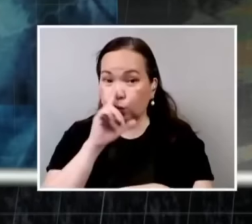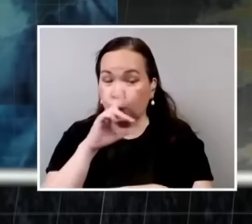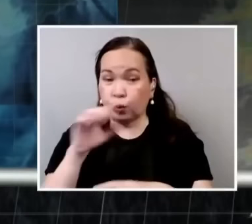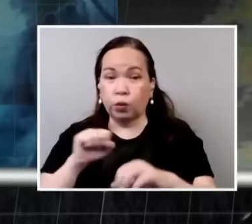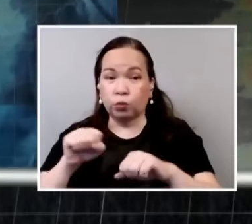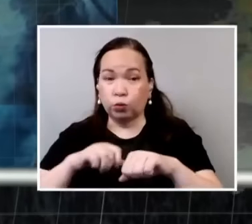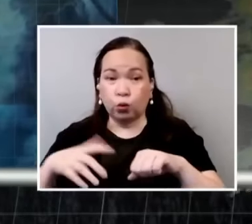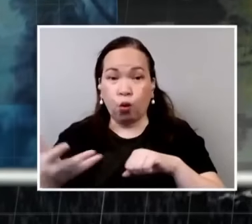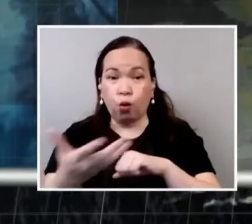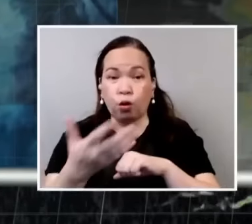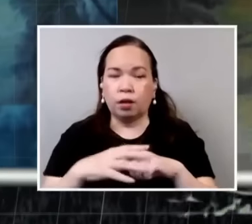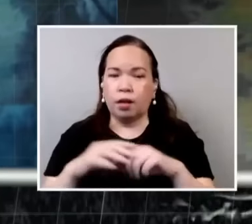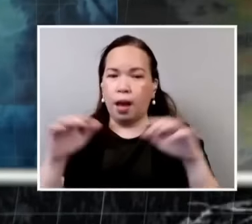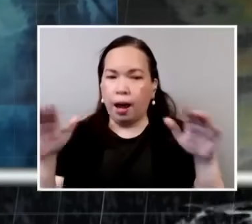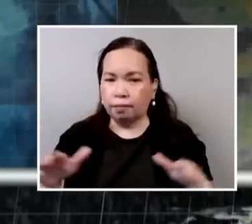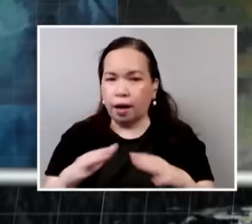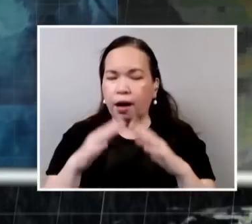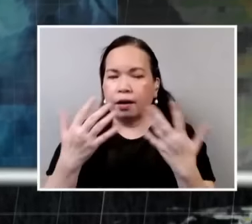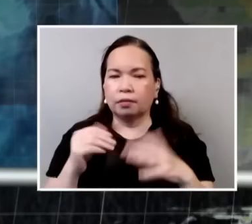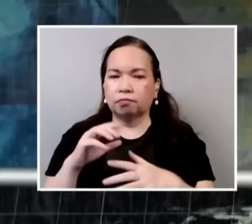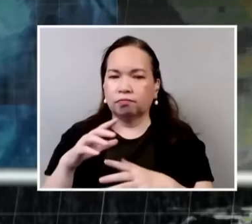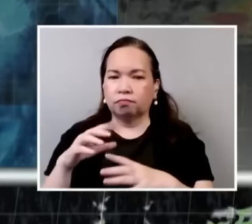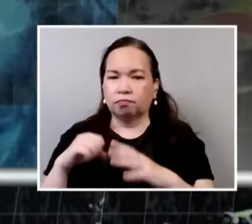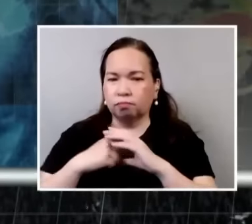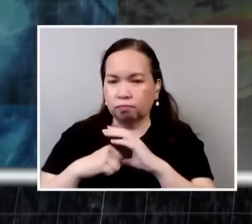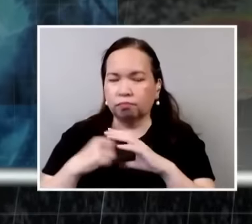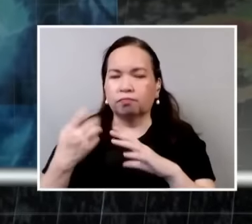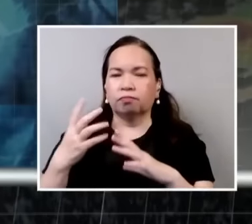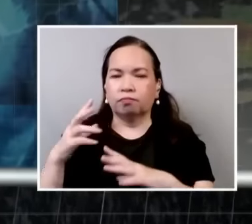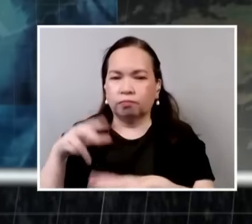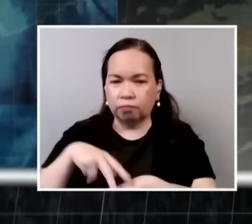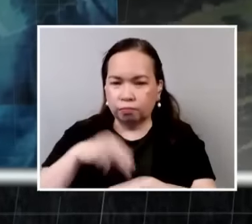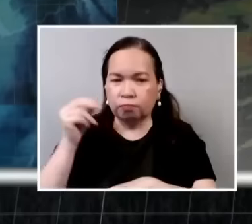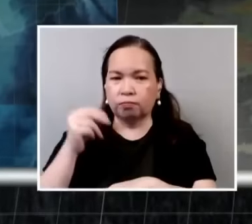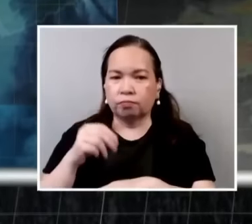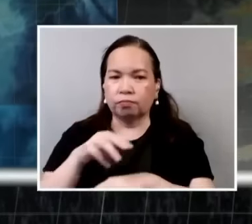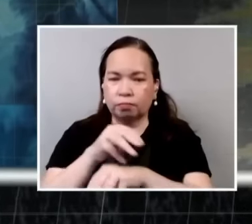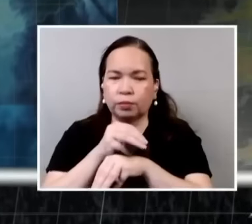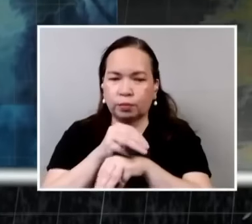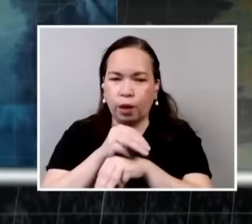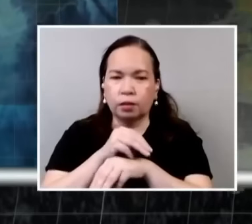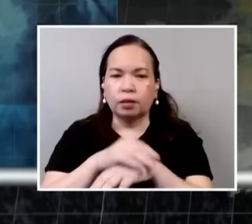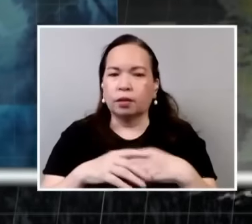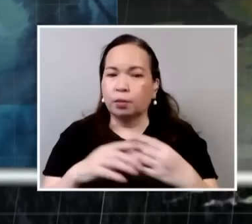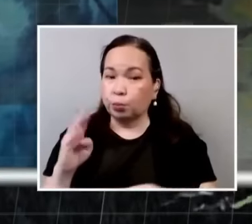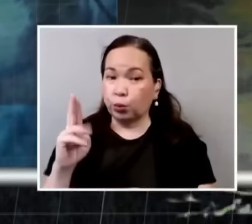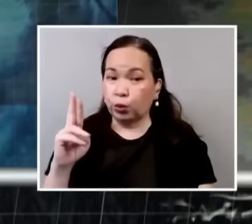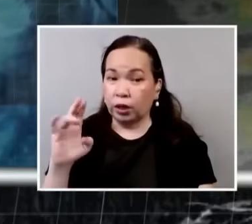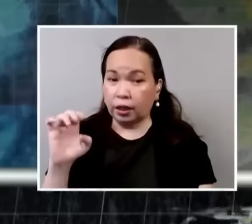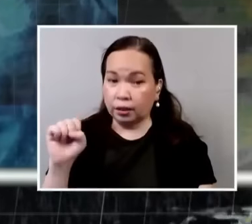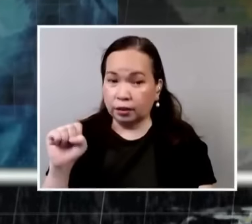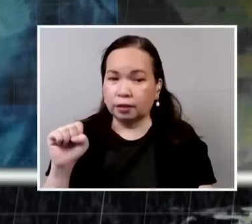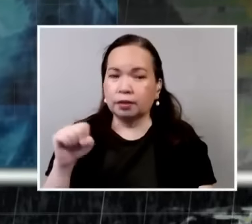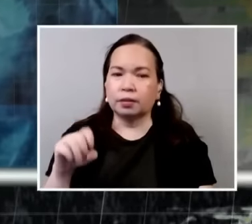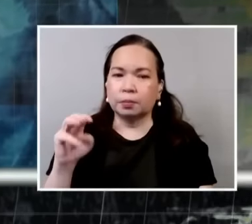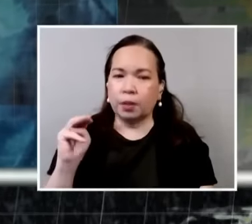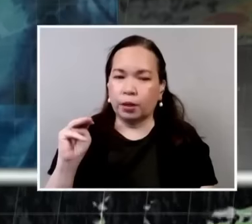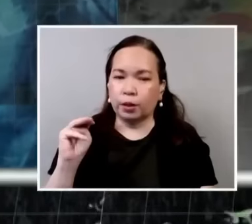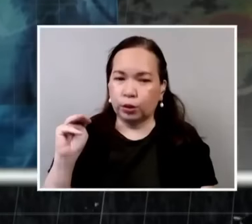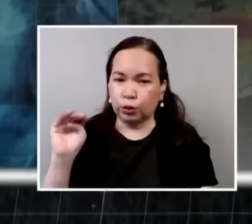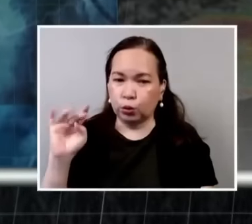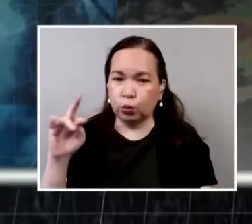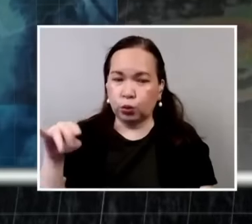ibang bahagi ng Albay, Camarines Sur at Camarines Norte, Masbate, kasama ang Burias at Ikaw Islands, Marinduque, Eastern at